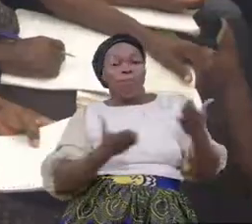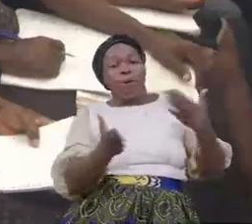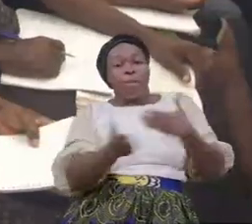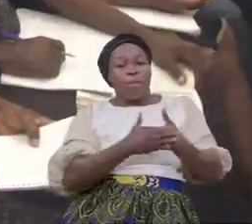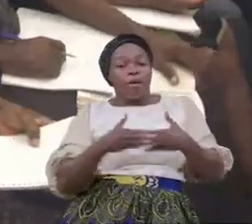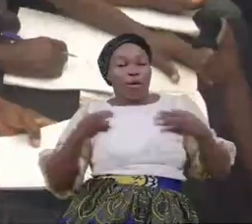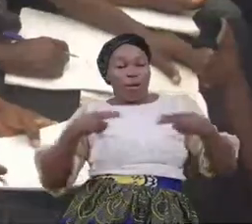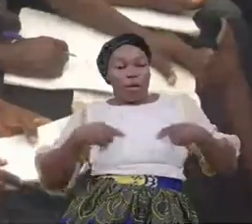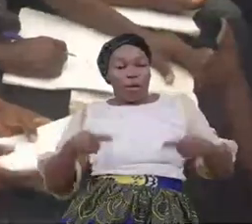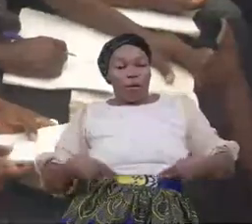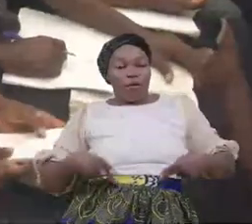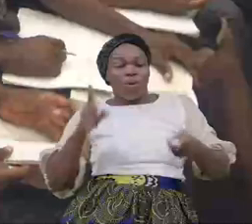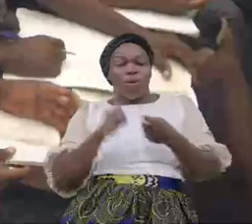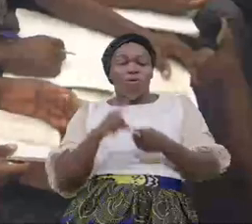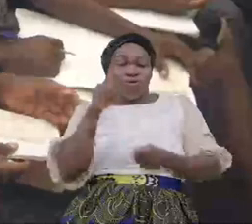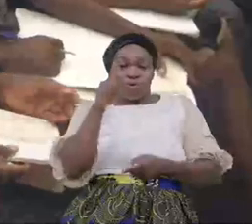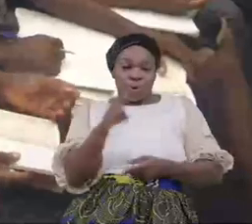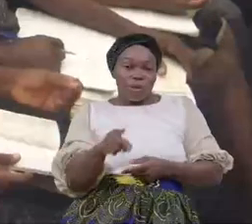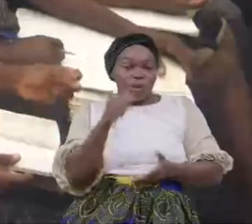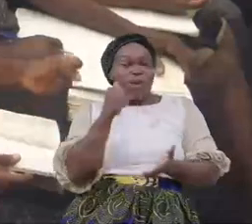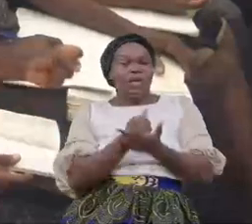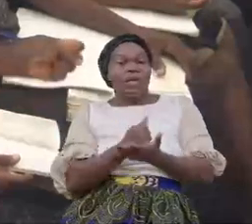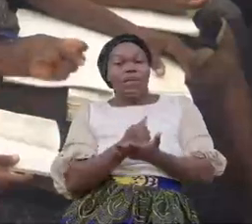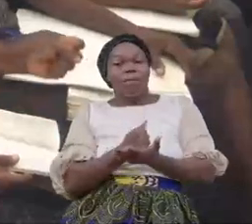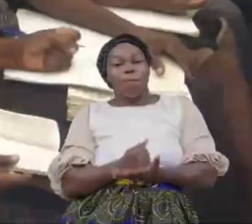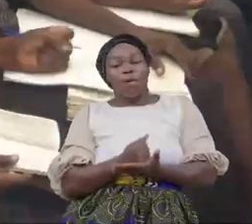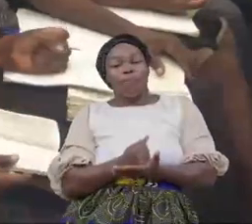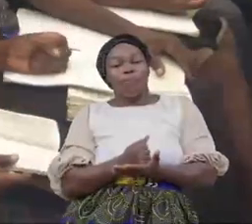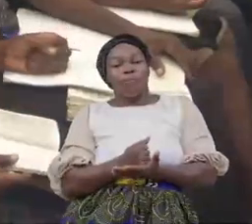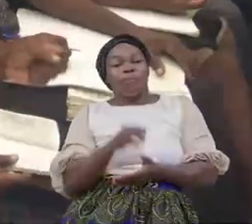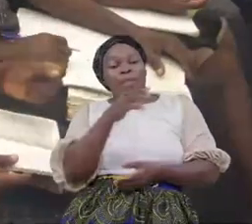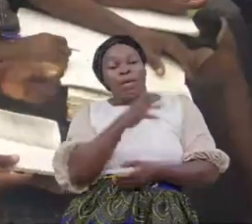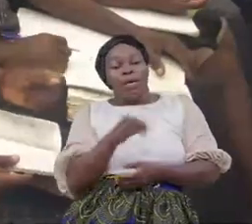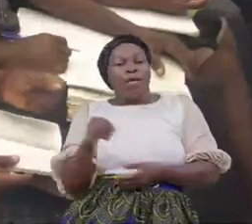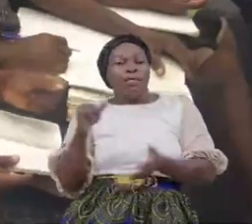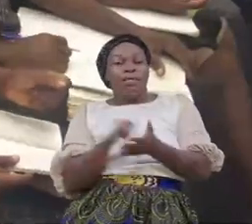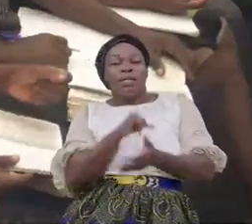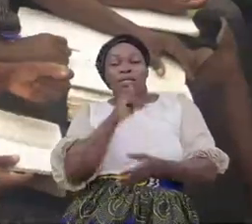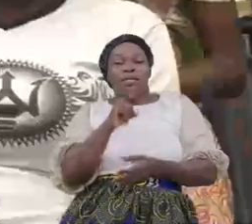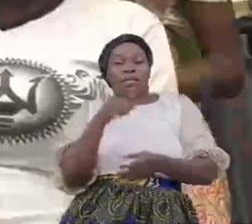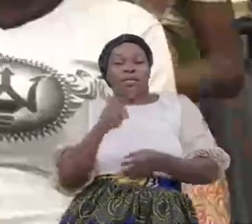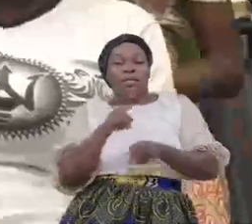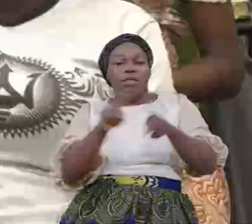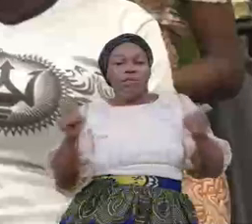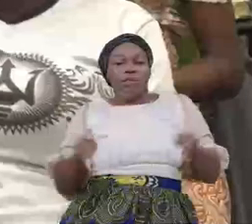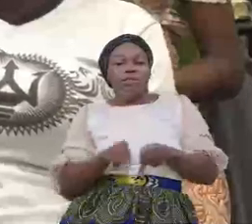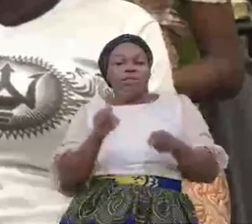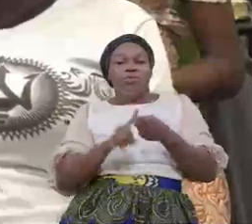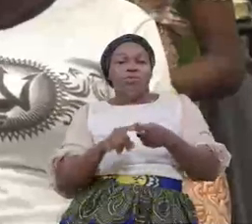Voici là où il faut donner un bon amen. C'est là où il faut célébrer avec Alléluia.